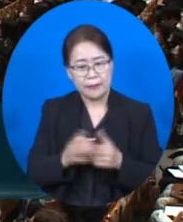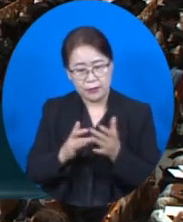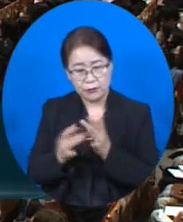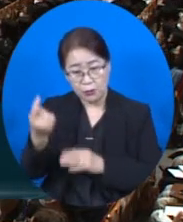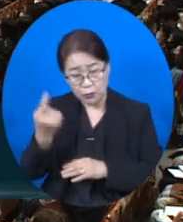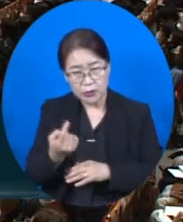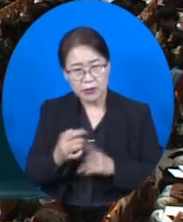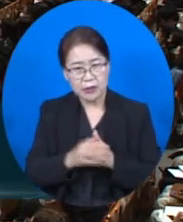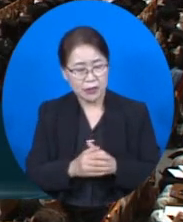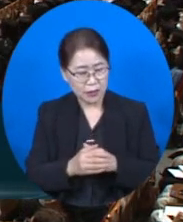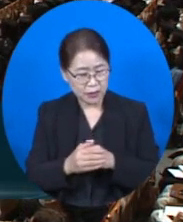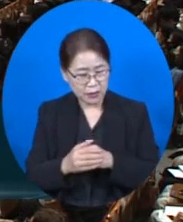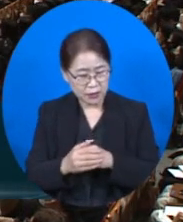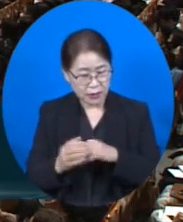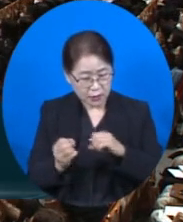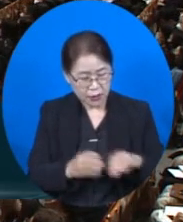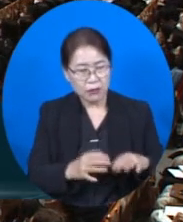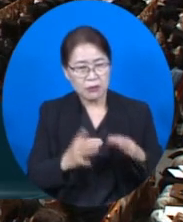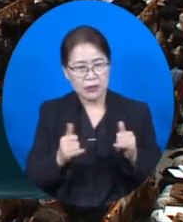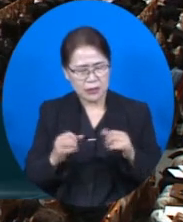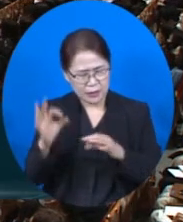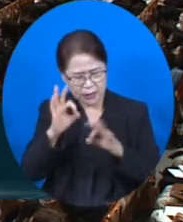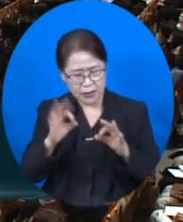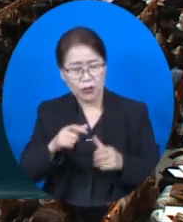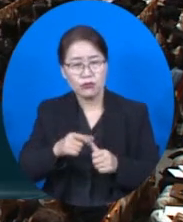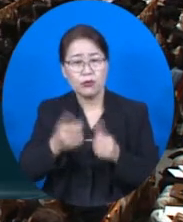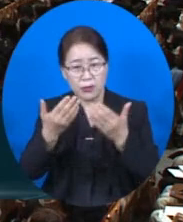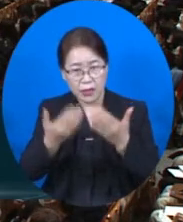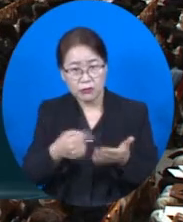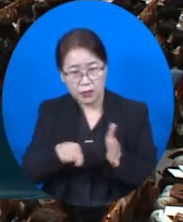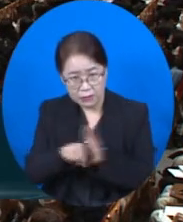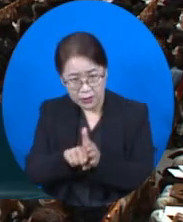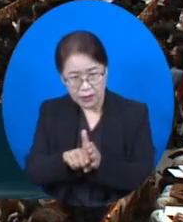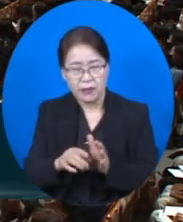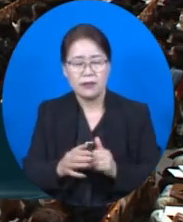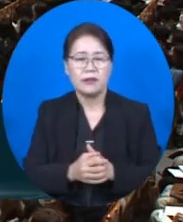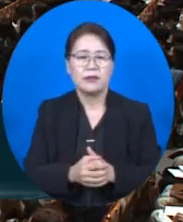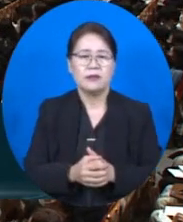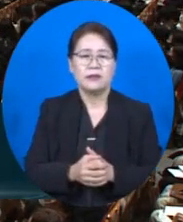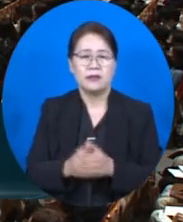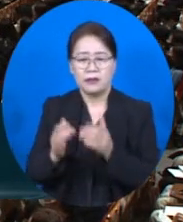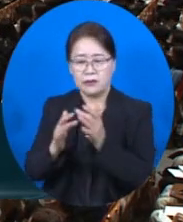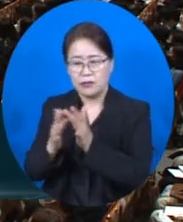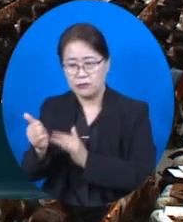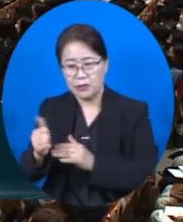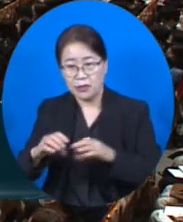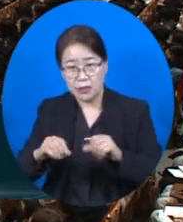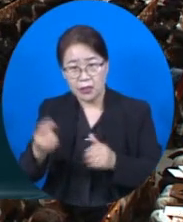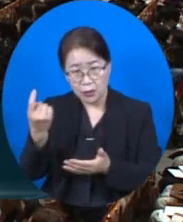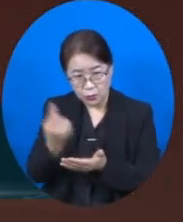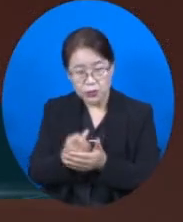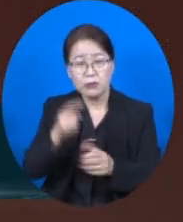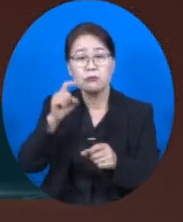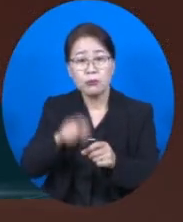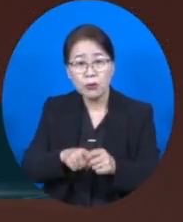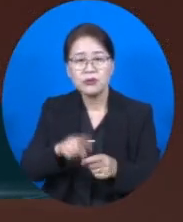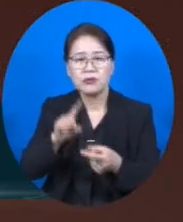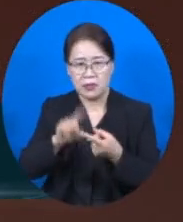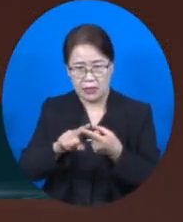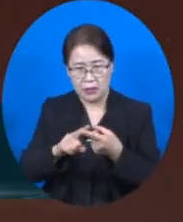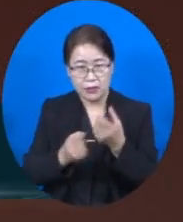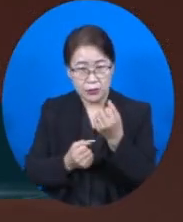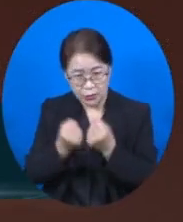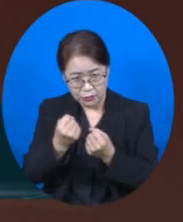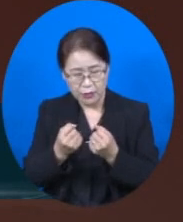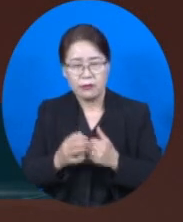인자가 온 것은 잃어버린 자를 찾아 구원하려 함이니라 예수님께서이 땅에 오신 목적에 대해서 말씀을